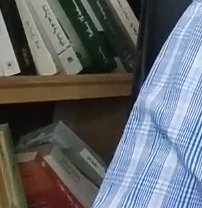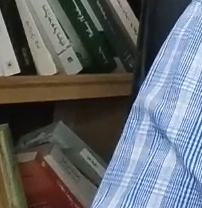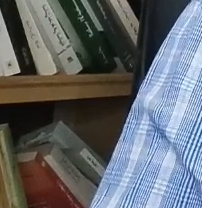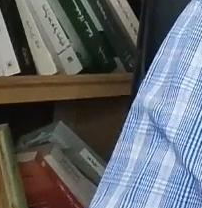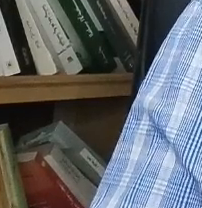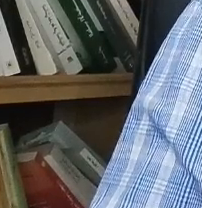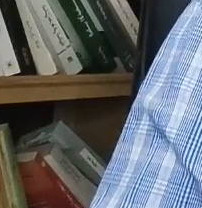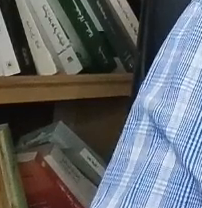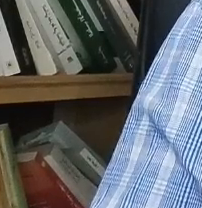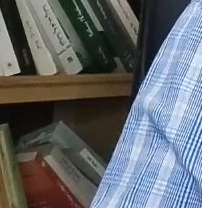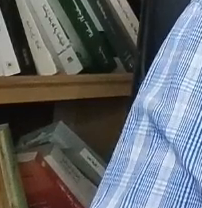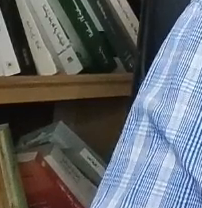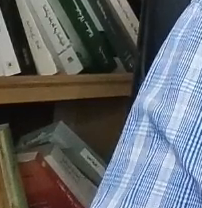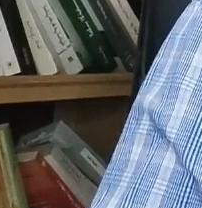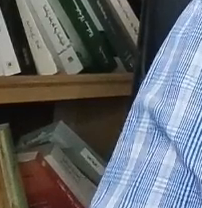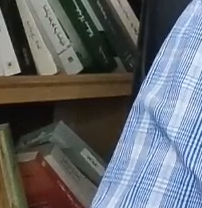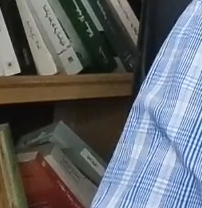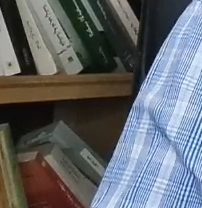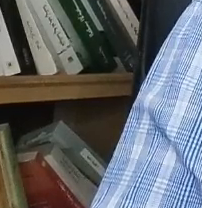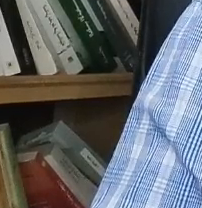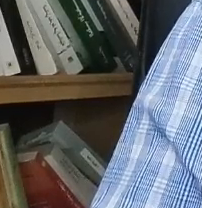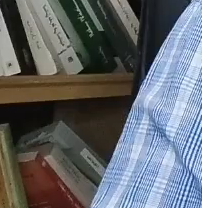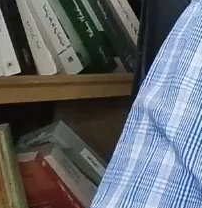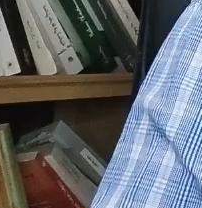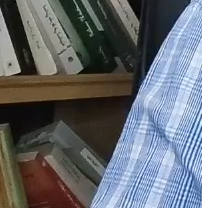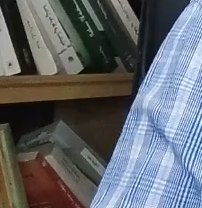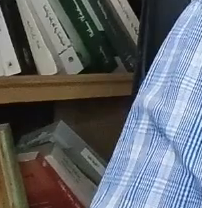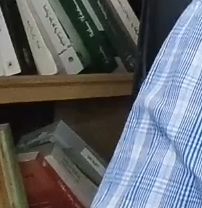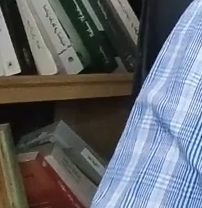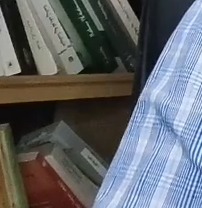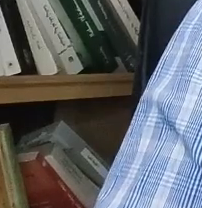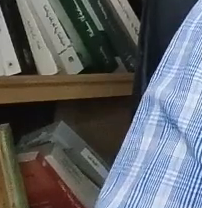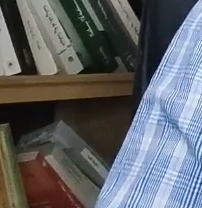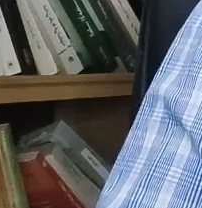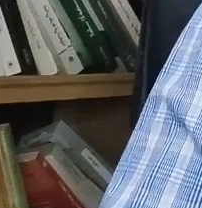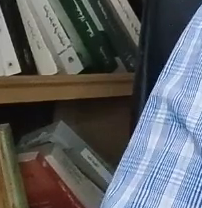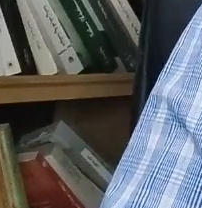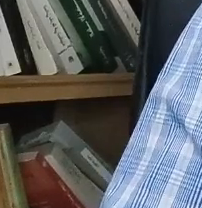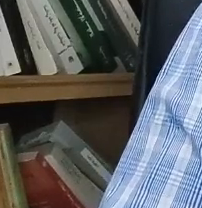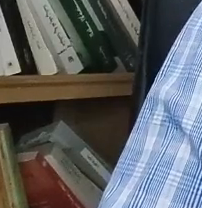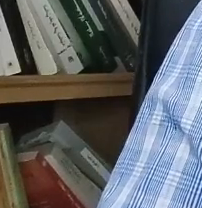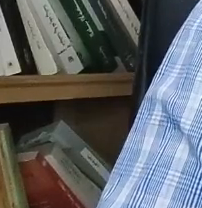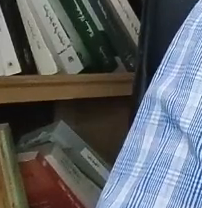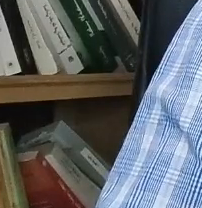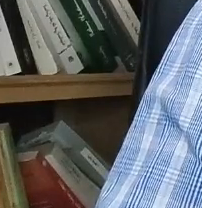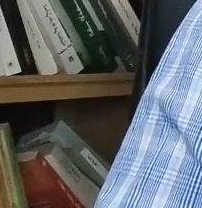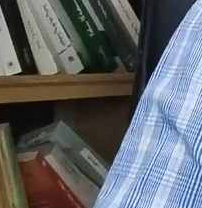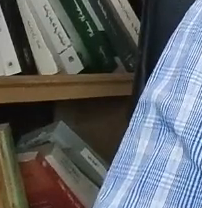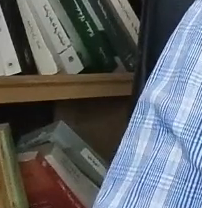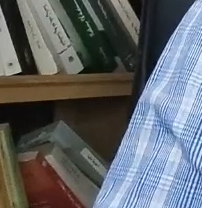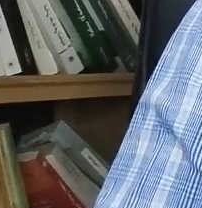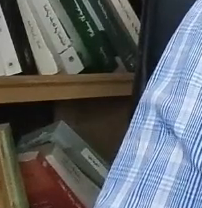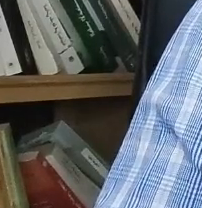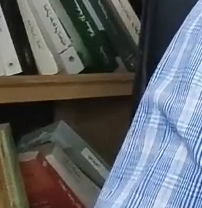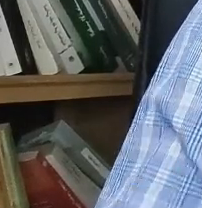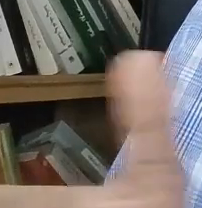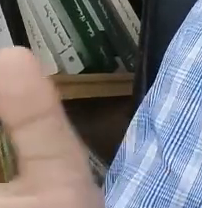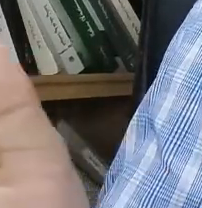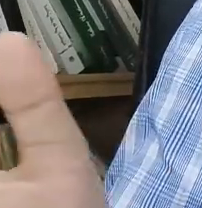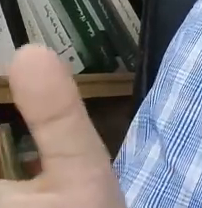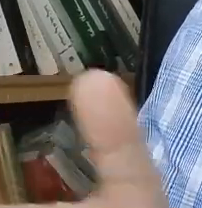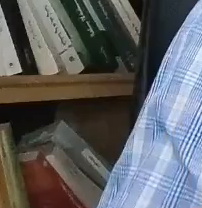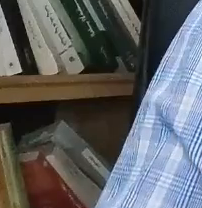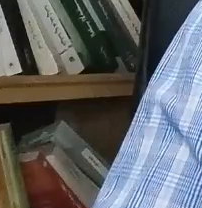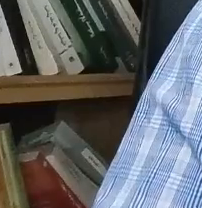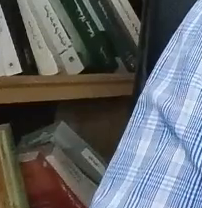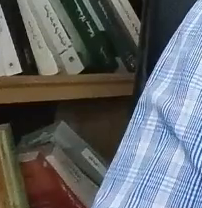بتمييعه وبث التفاهة وتحويل الرأي العام وإلهائه. طرف آخر يعتقد أن لا